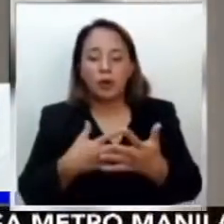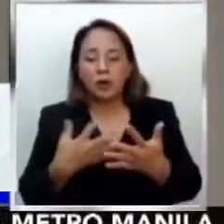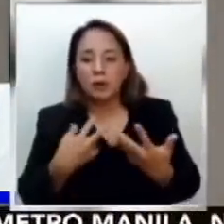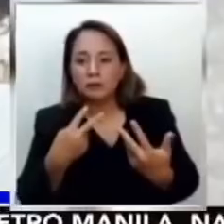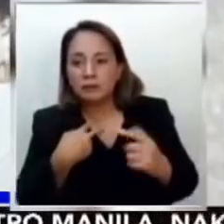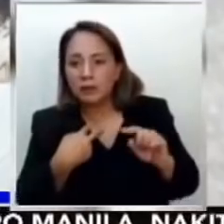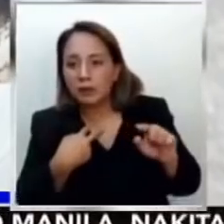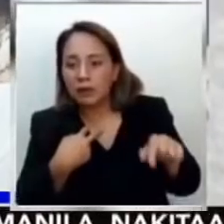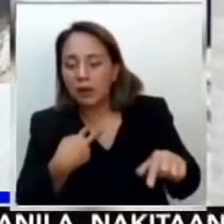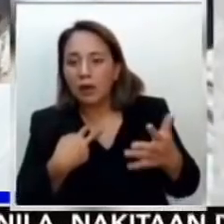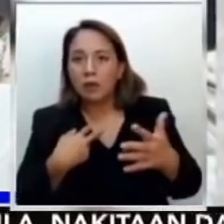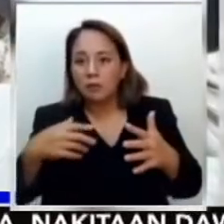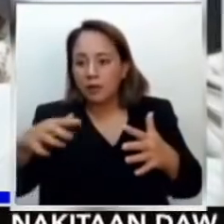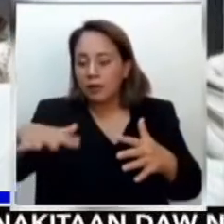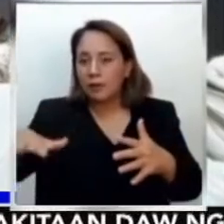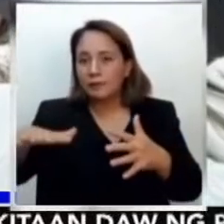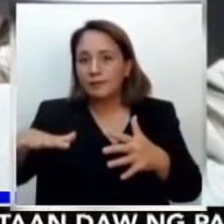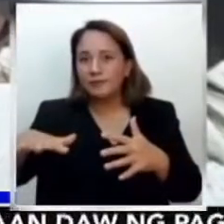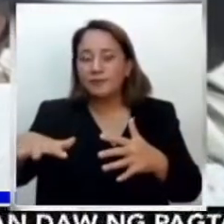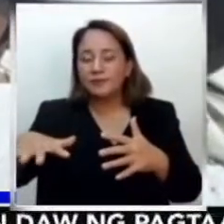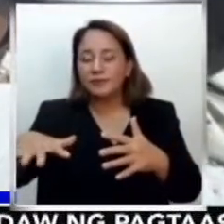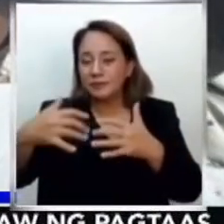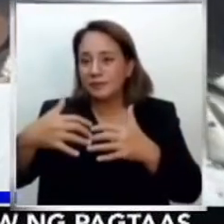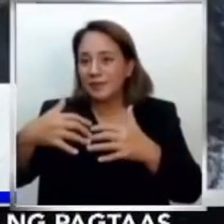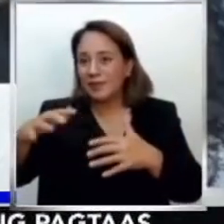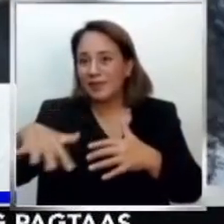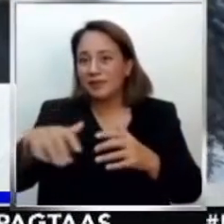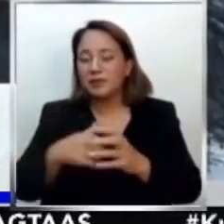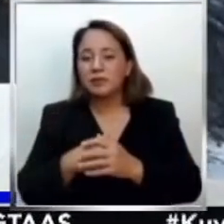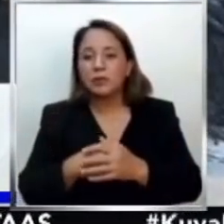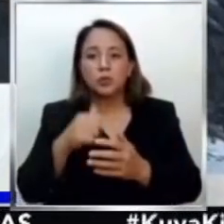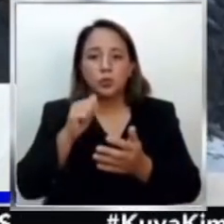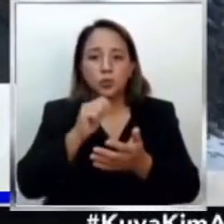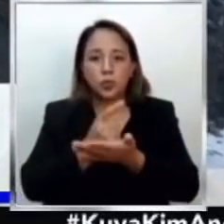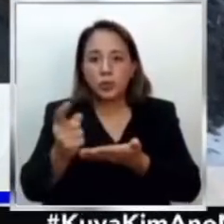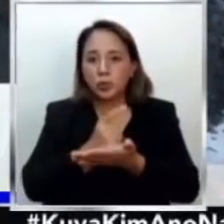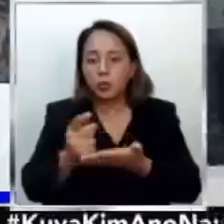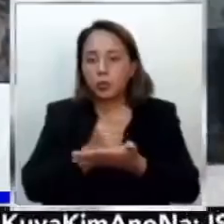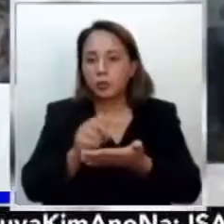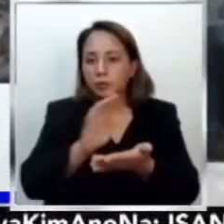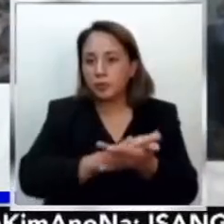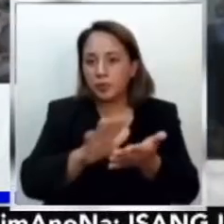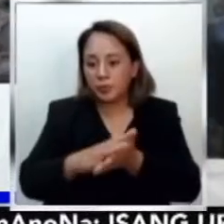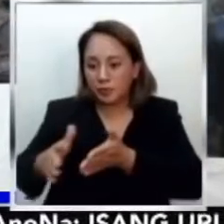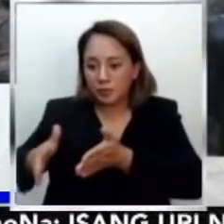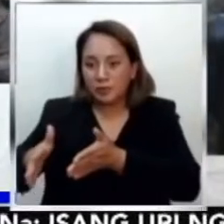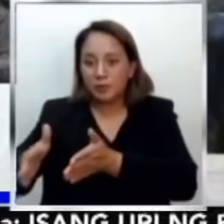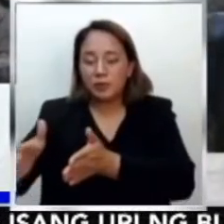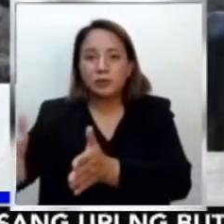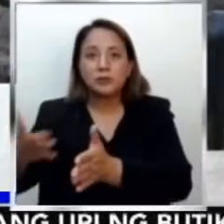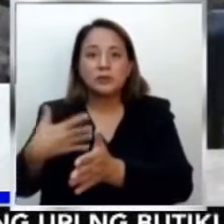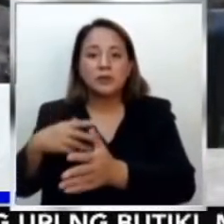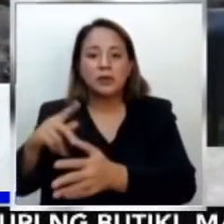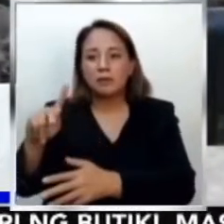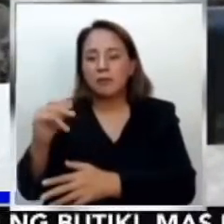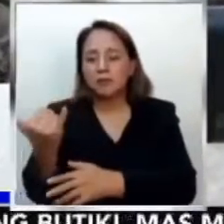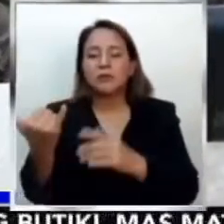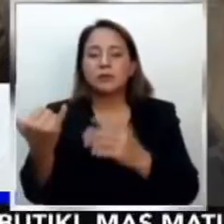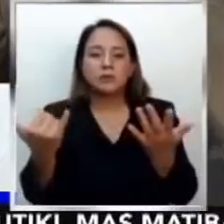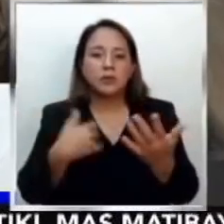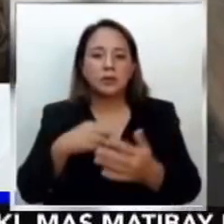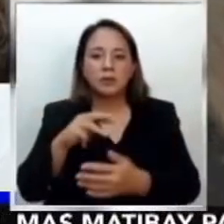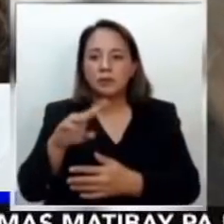station. Linggo-linggo naman ang cleanup operation sa mga estero sa Pasay. Ayon kay MMDA Chairman Attorney